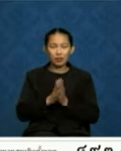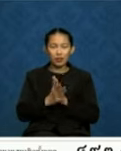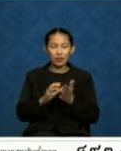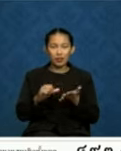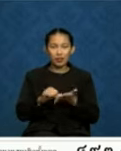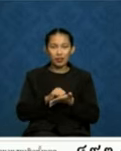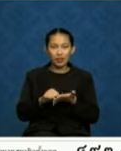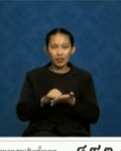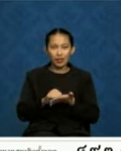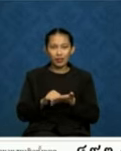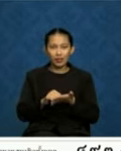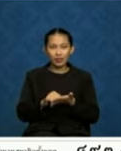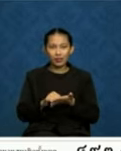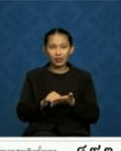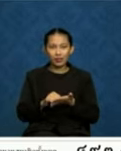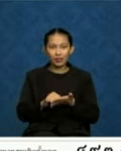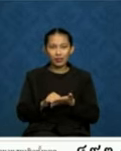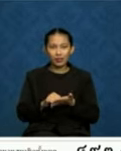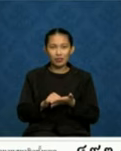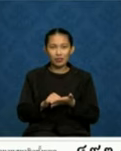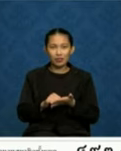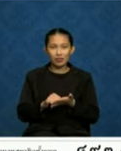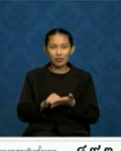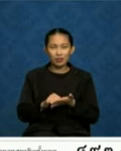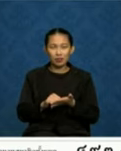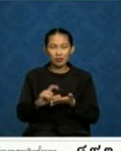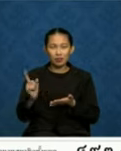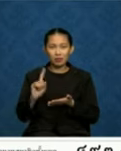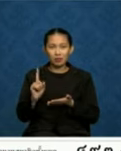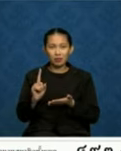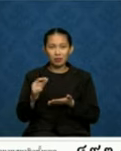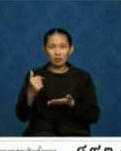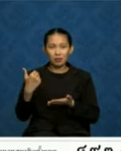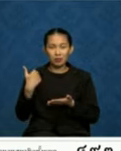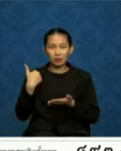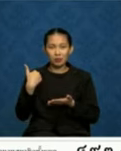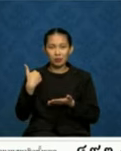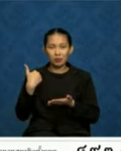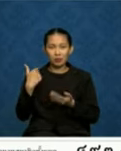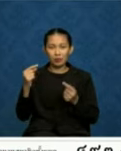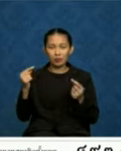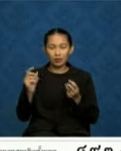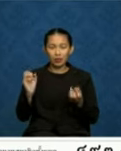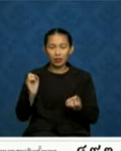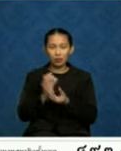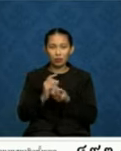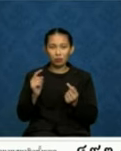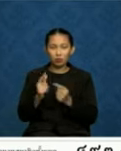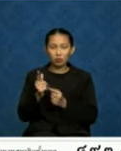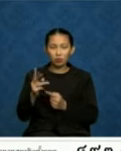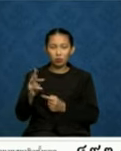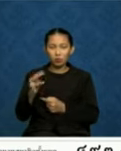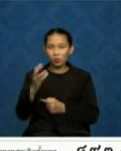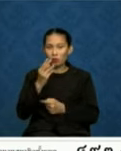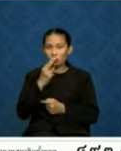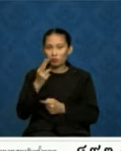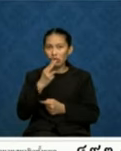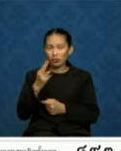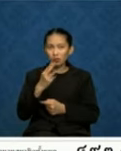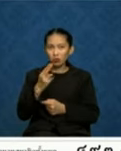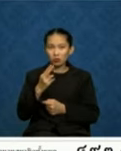ไขการปรับภาษีสรรพสามิตที่เคยทำให้เกิดปัญหากับการยาสูบกับอุตสาหกรรมยาสูบ